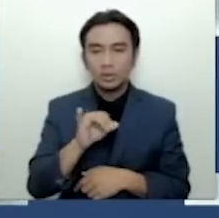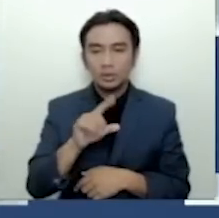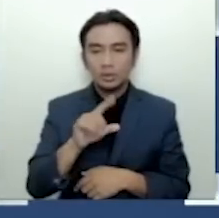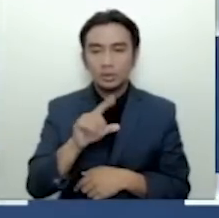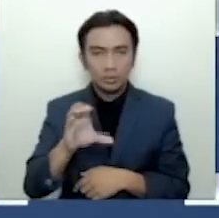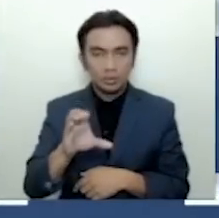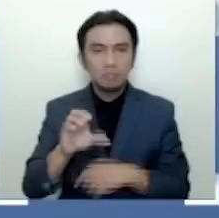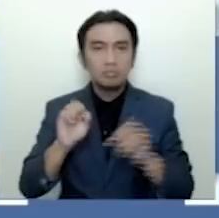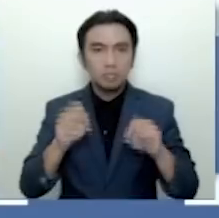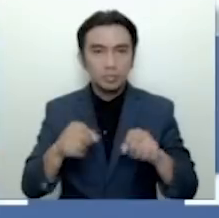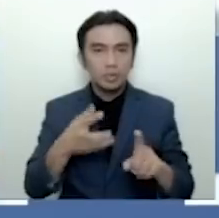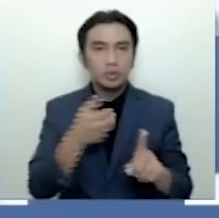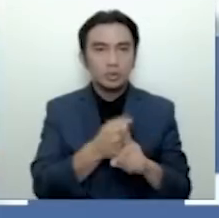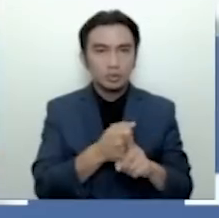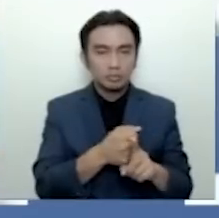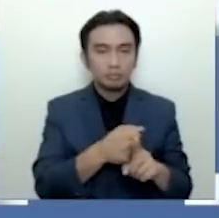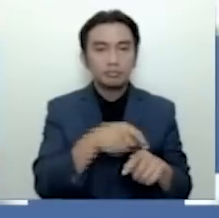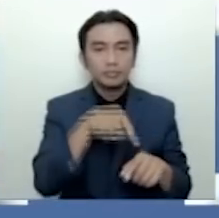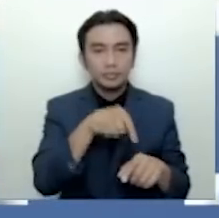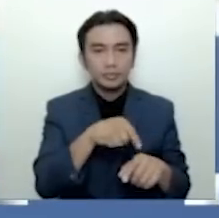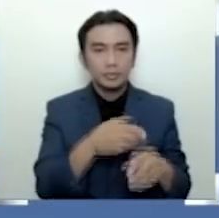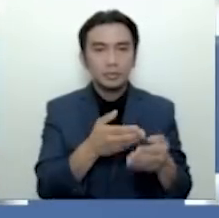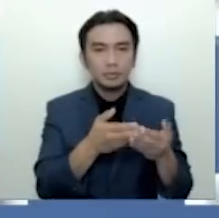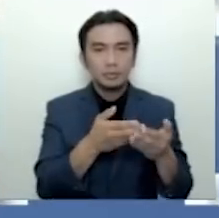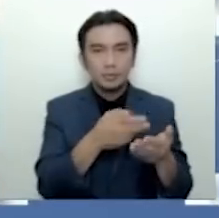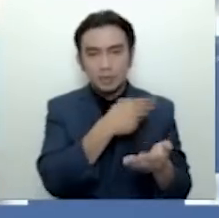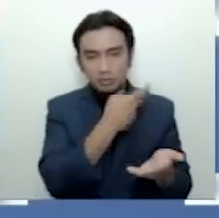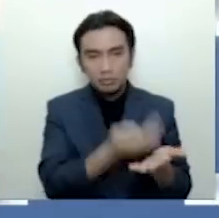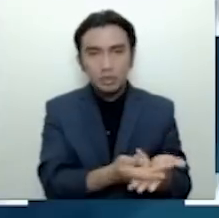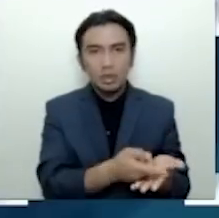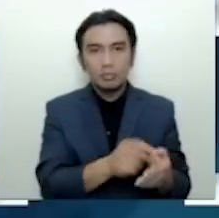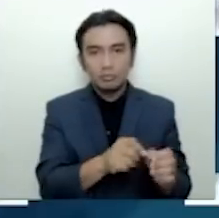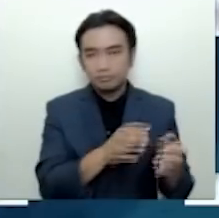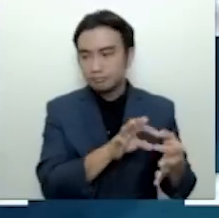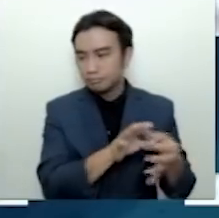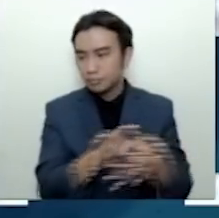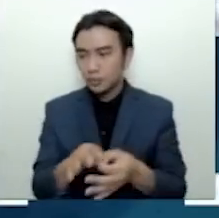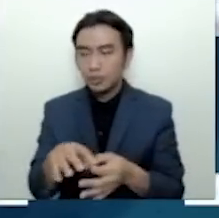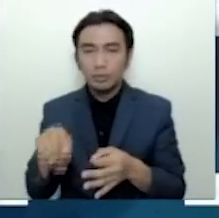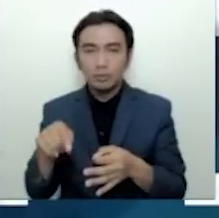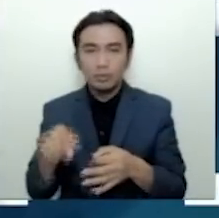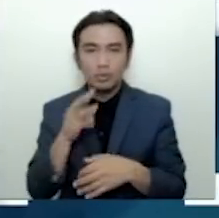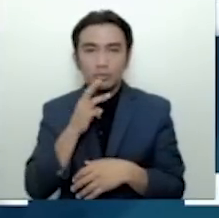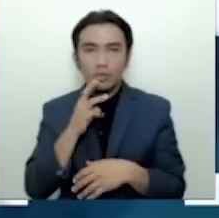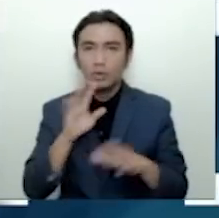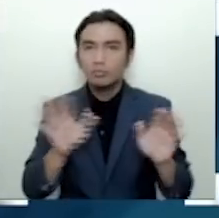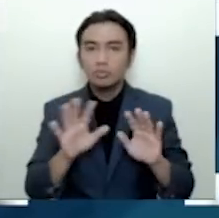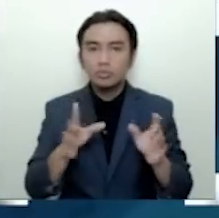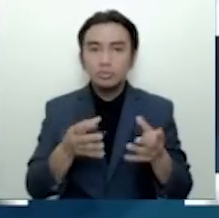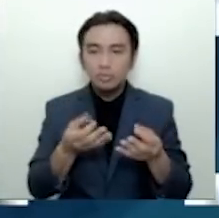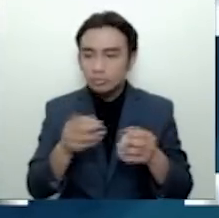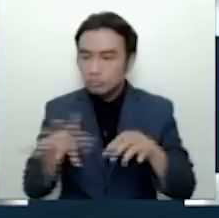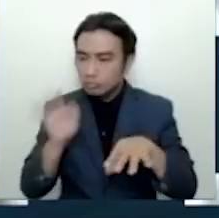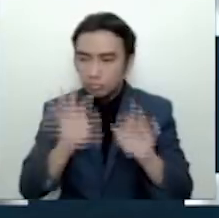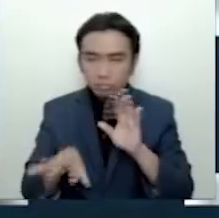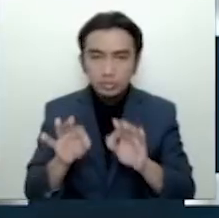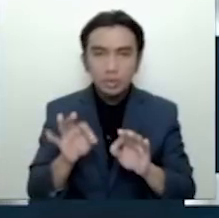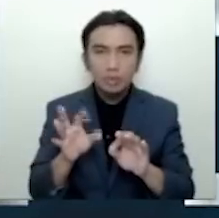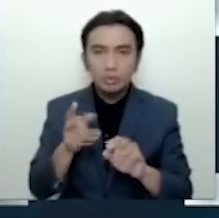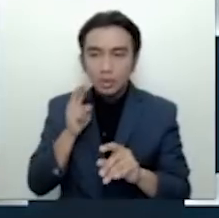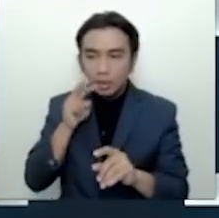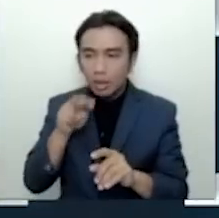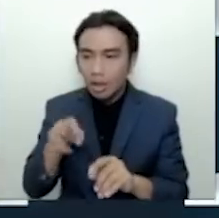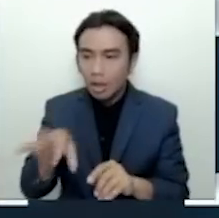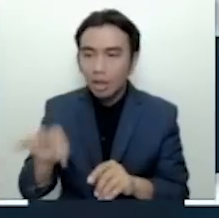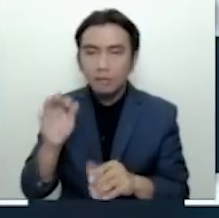raw tangayin patungo sa baybayin ang debris. Nagbabala ang PHILSA na huwag basta-basta kukunin o lalapitan kung makakakita ng